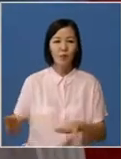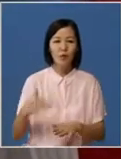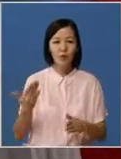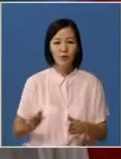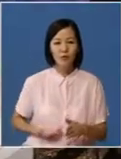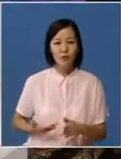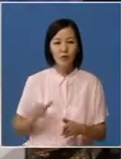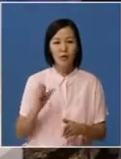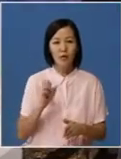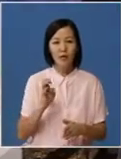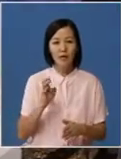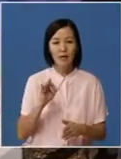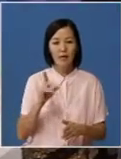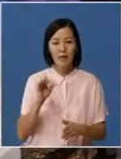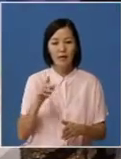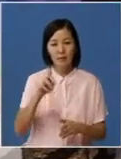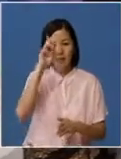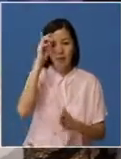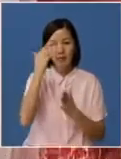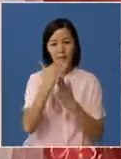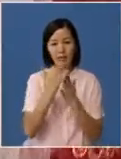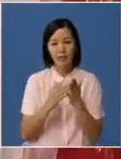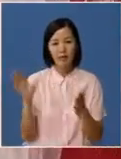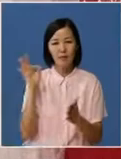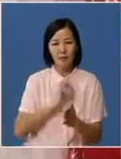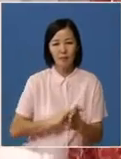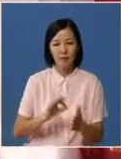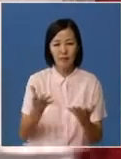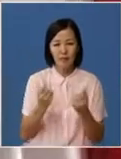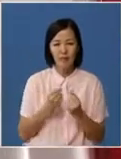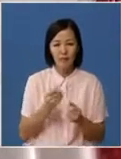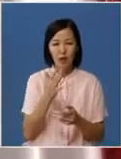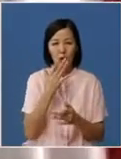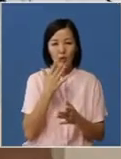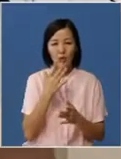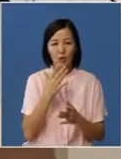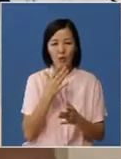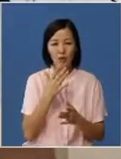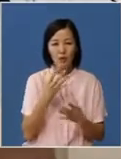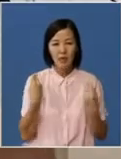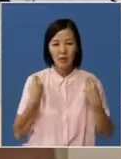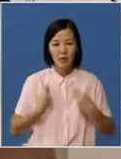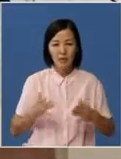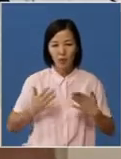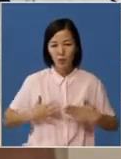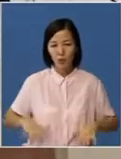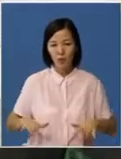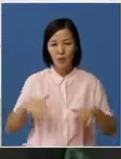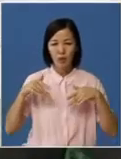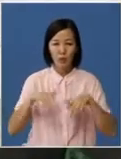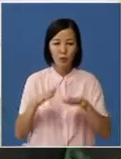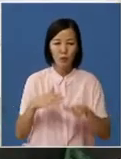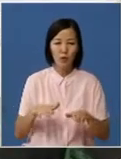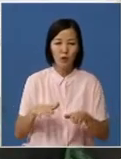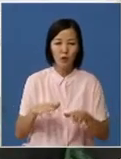Айгерім Сүндетбаева да мемлекеттік бағдарламаның тиімділігін көріп отыр. Оған ұлттық киімдер тігу шеберханасын ашуға аудандық жұмыспен